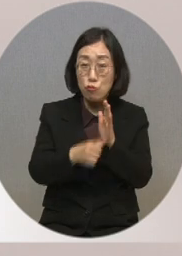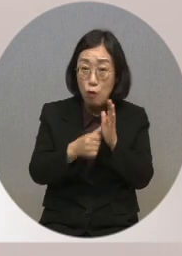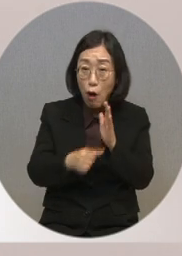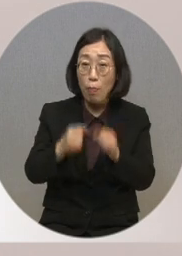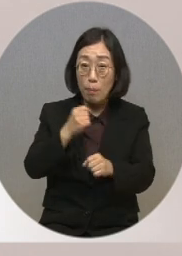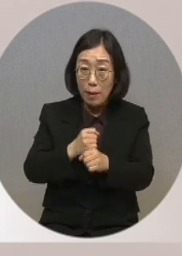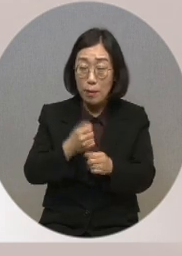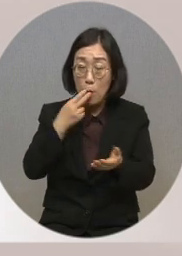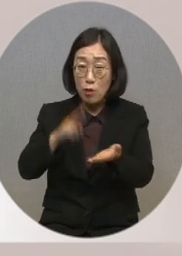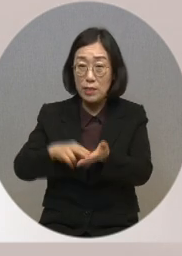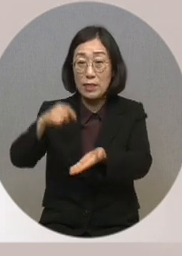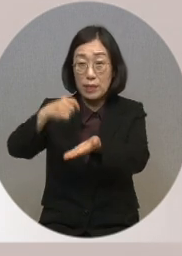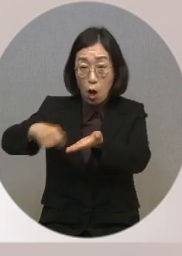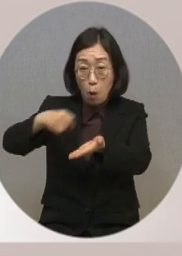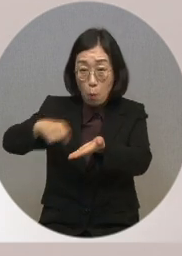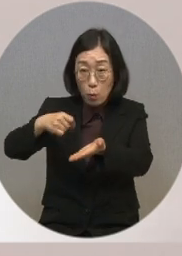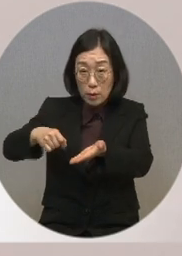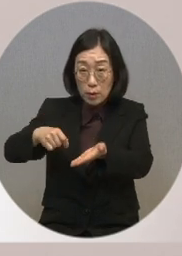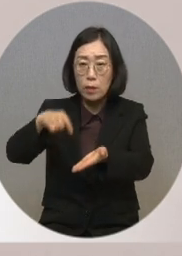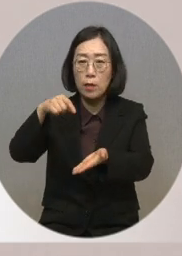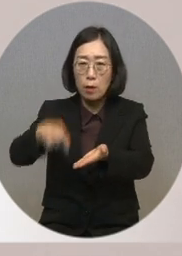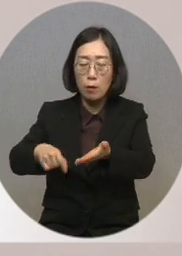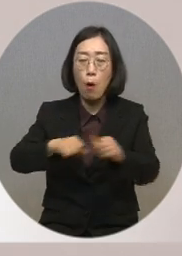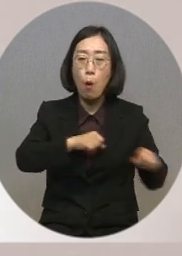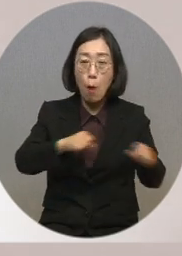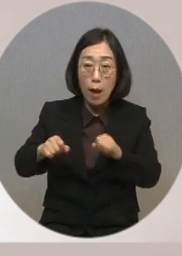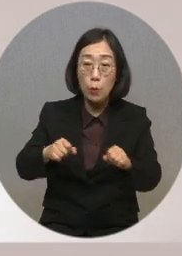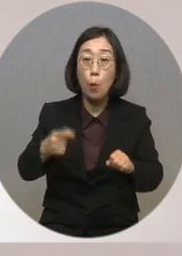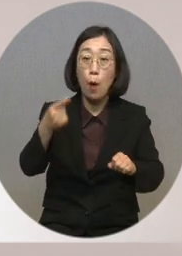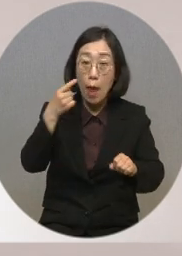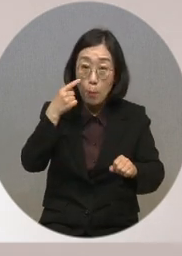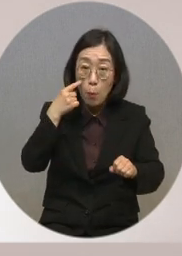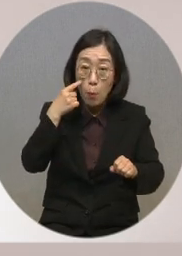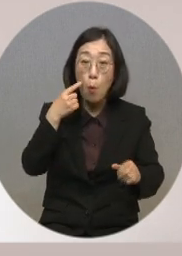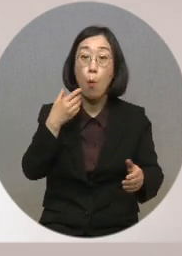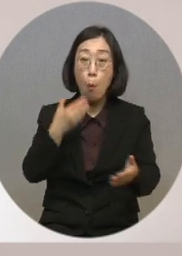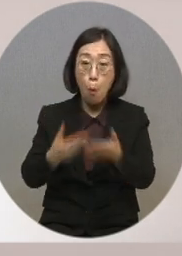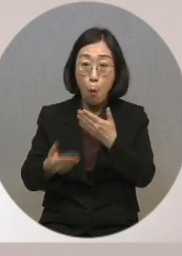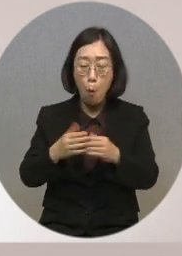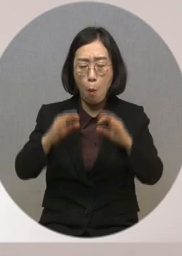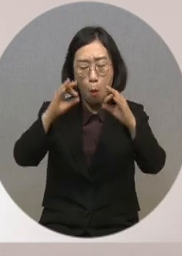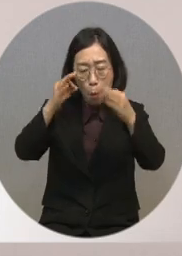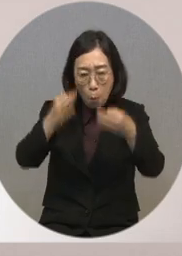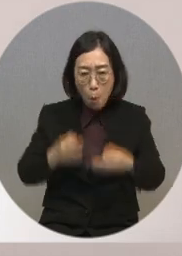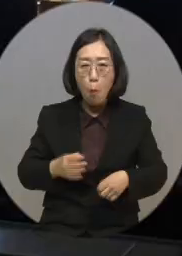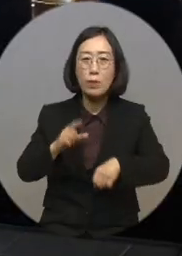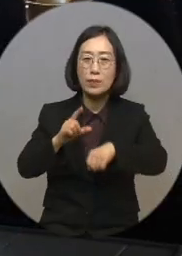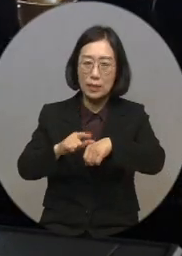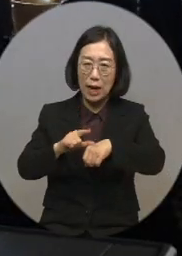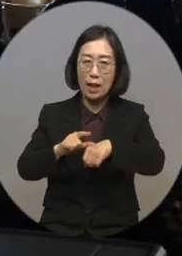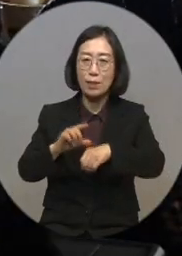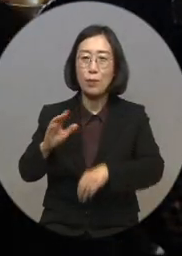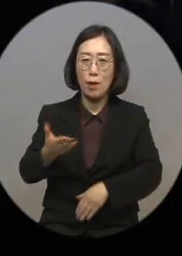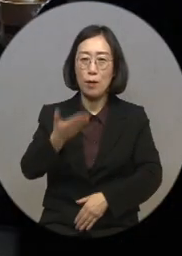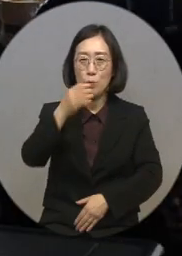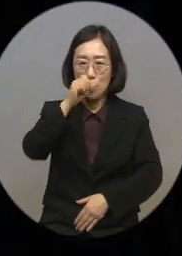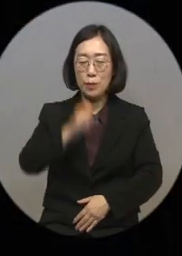또 편지를 쓰든 이런 활동을 해보면서 자신을 돌아볼 수 있는 시간.